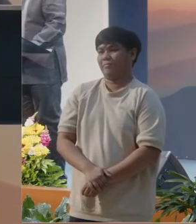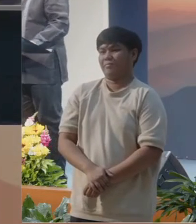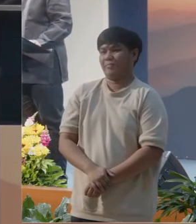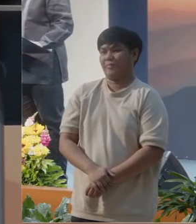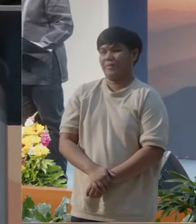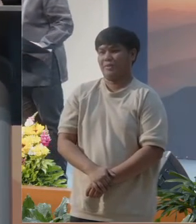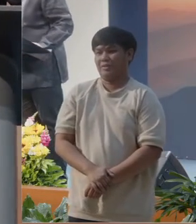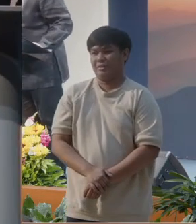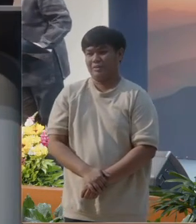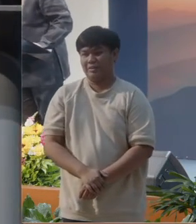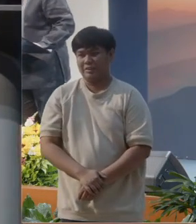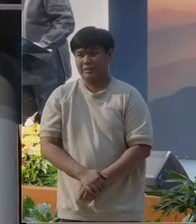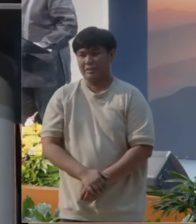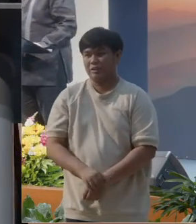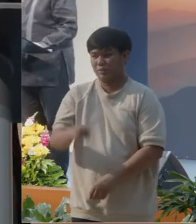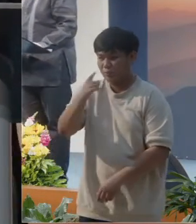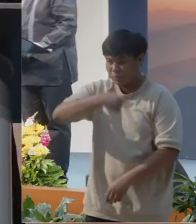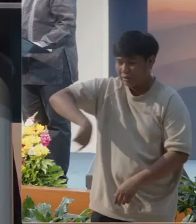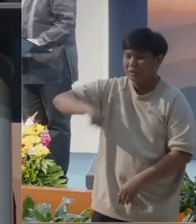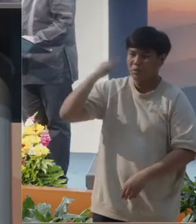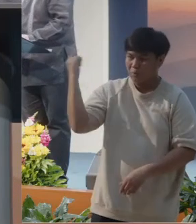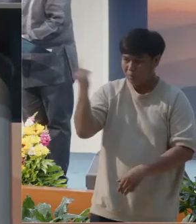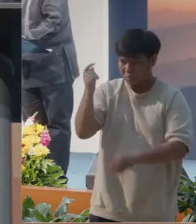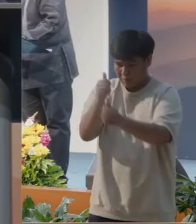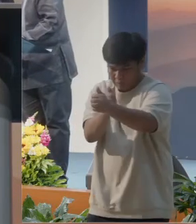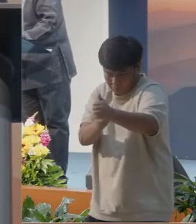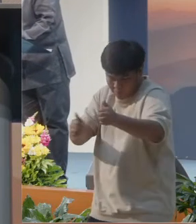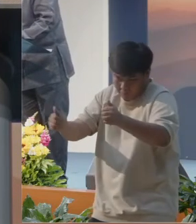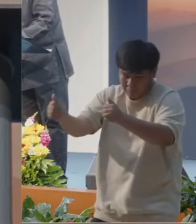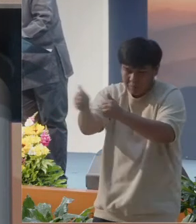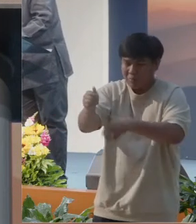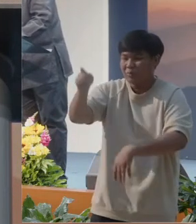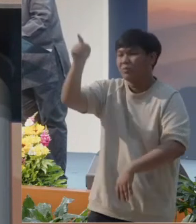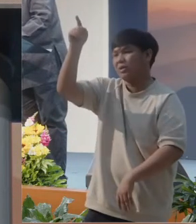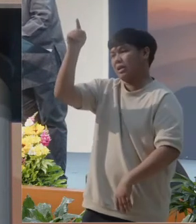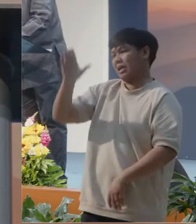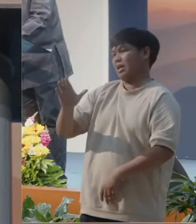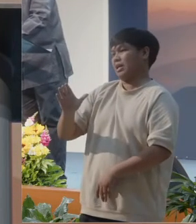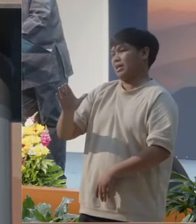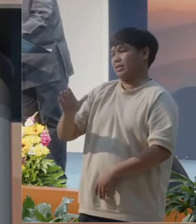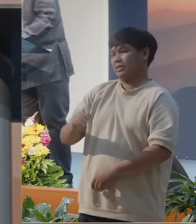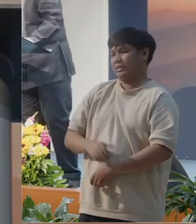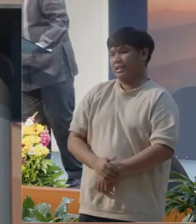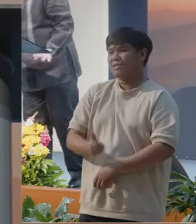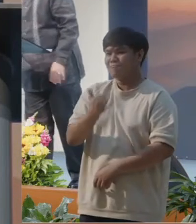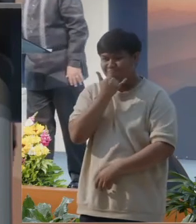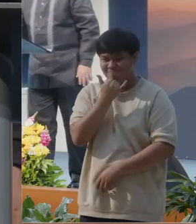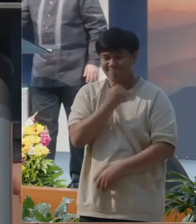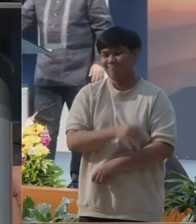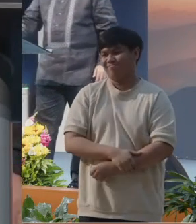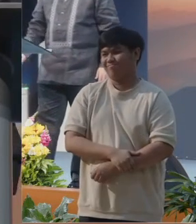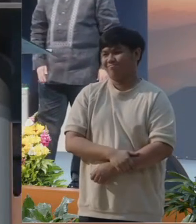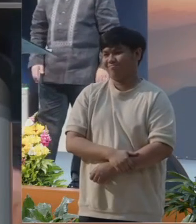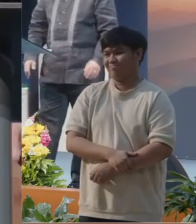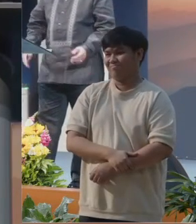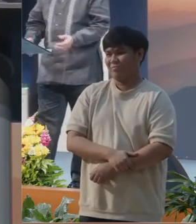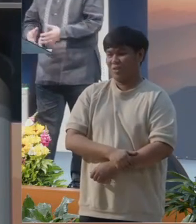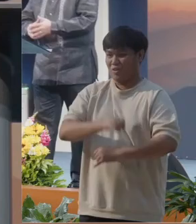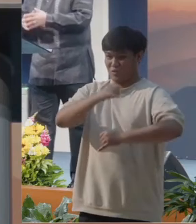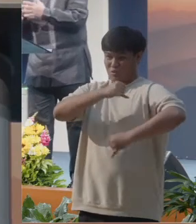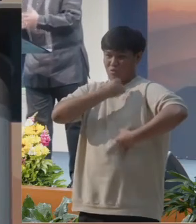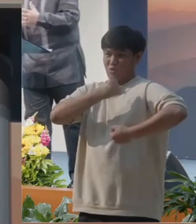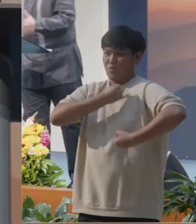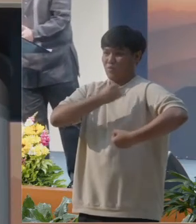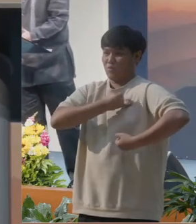ng Panginoon dahil inuunahan po natin ang ating Panginoon. Kaya nga po naging malinaw kay Joshua, kaya